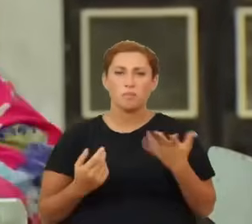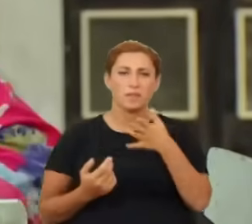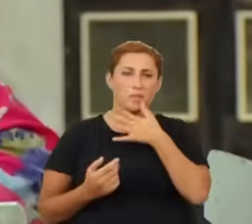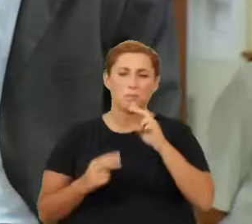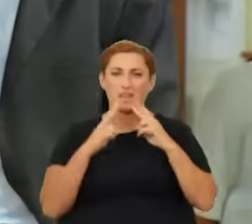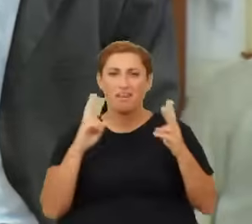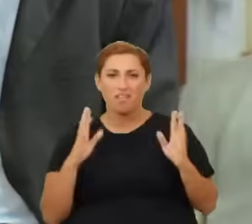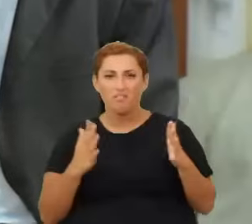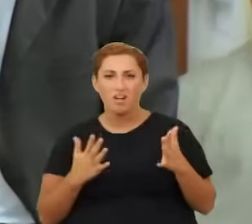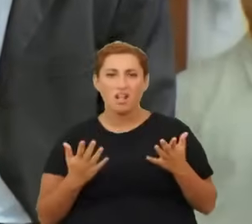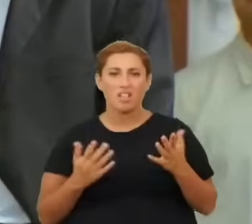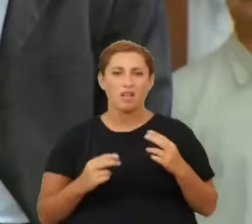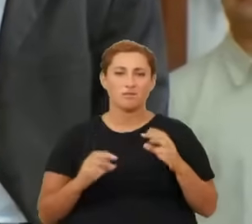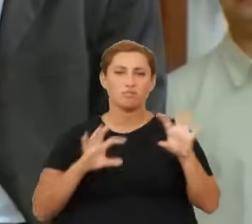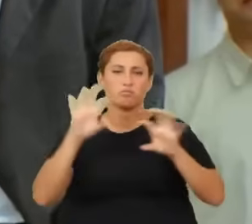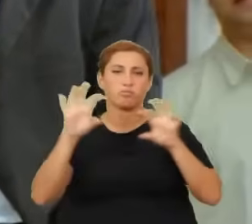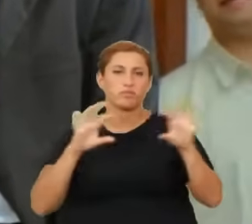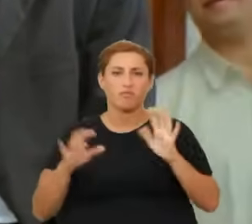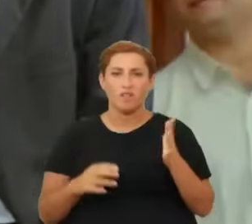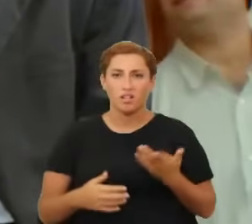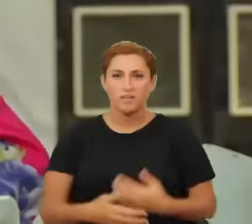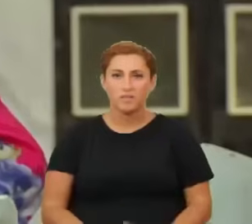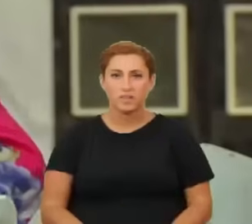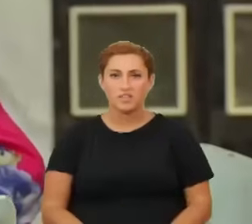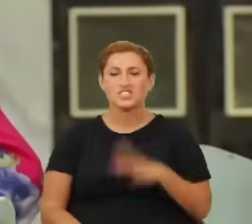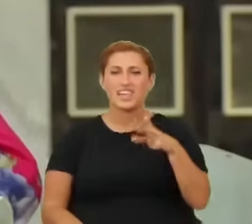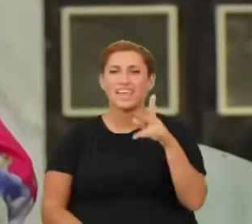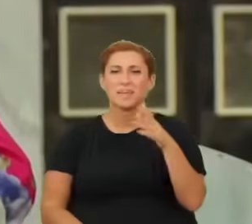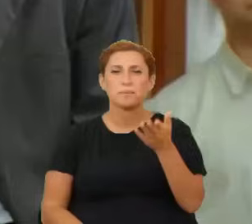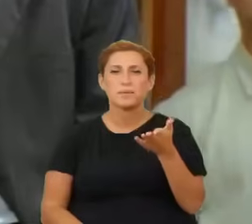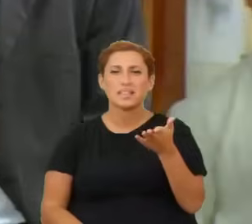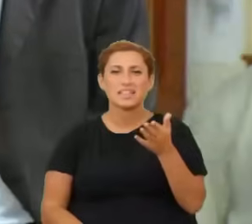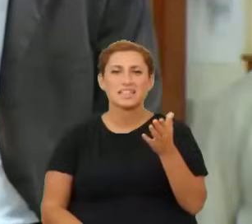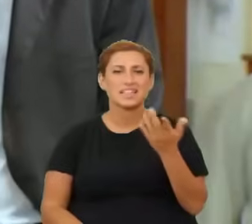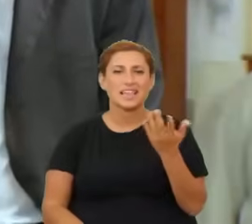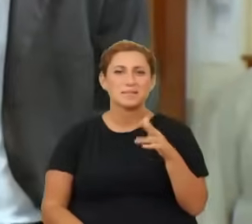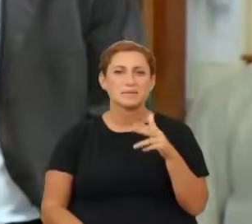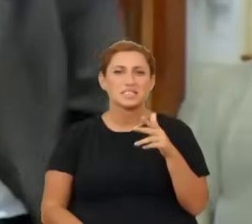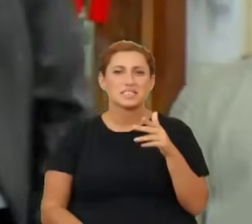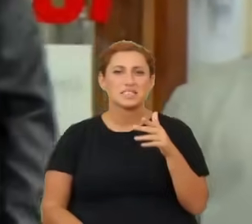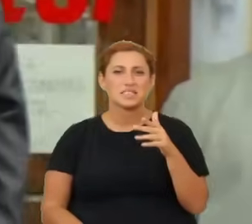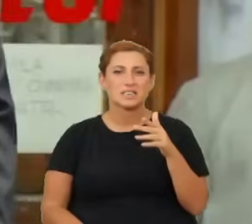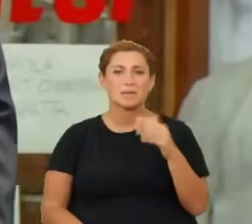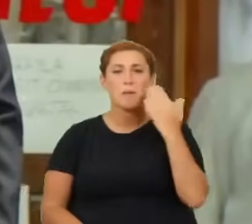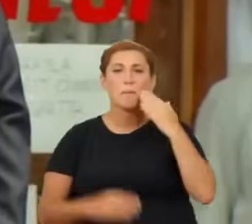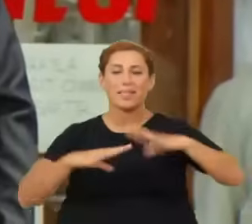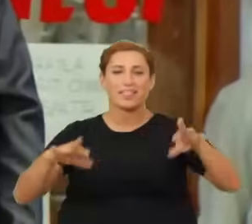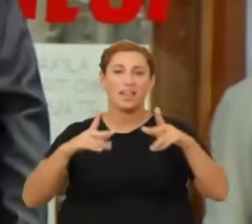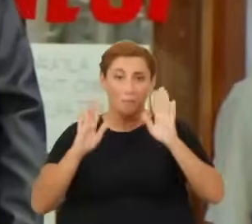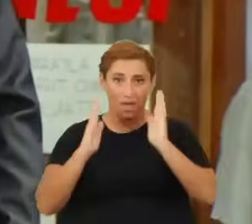bileyim rengi mengi. Desenli meselini. Şey gibi ya. Neydi ya? Babaannemin etekliği